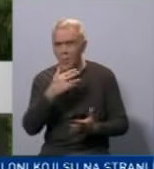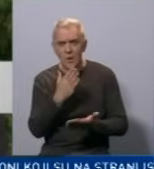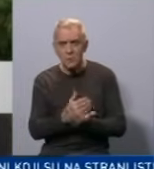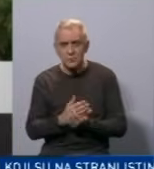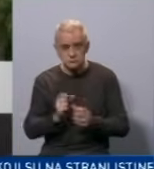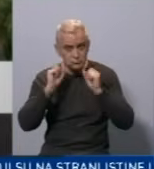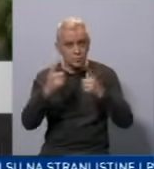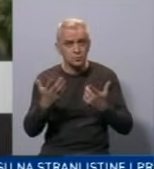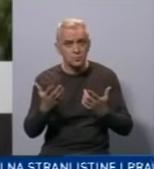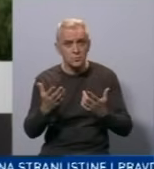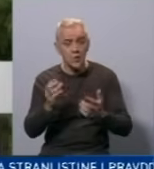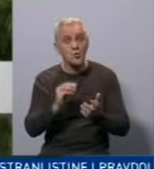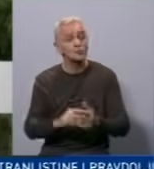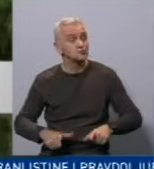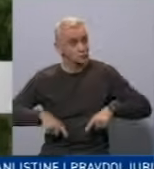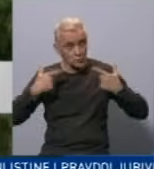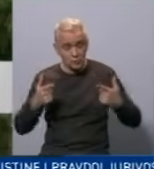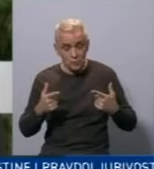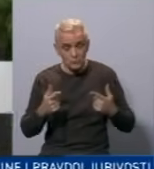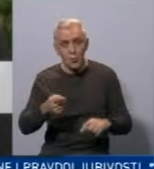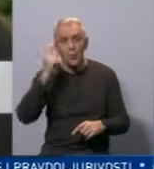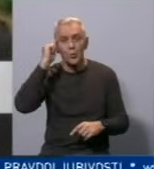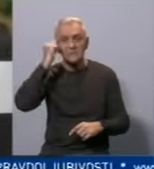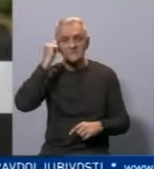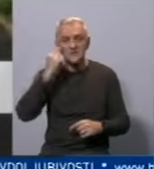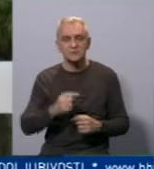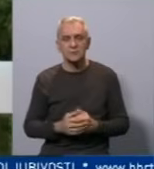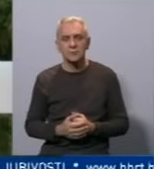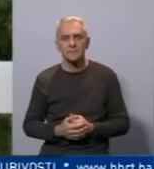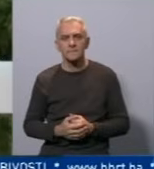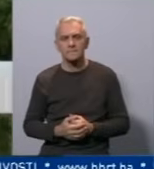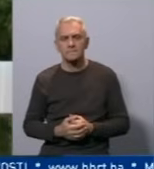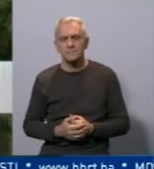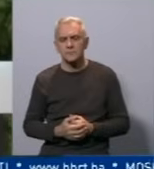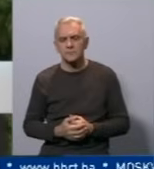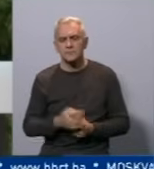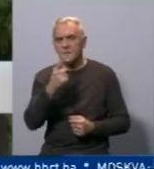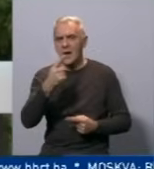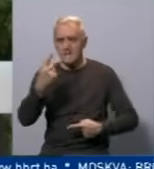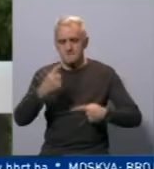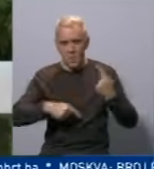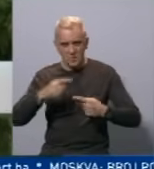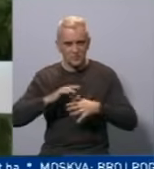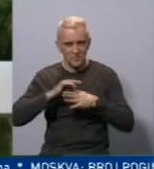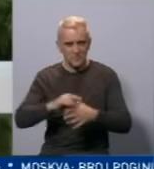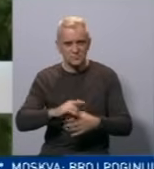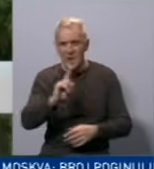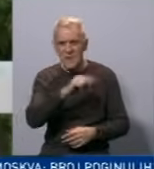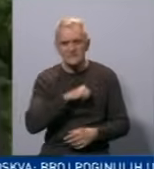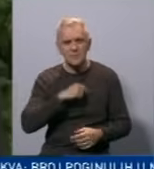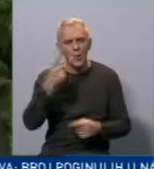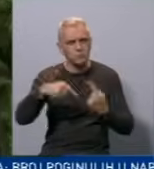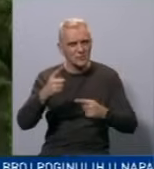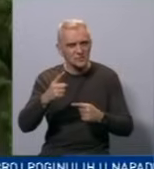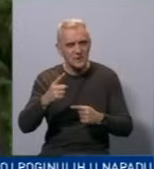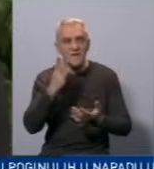uslijediti još jutros u smislu da je političkim elitama, ali ne samo njima,